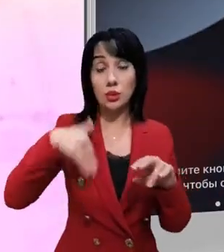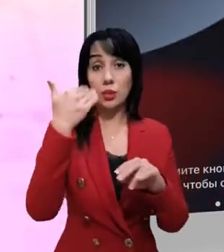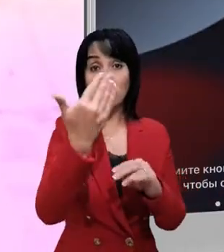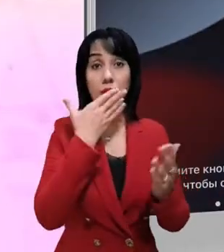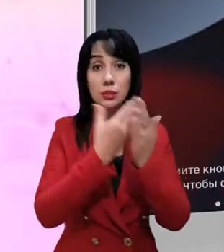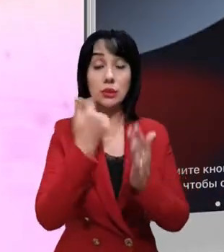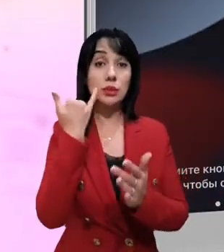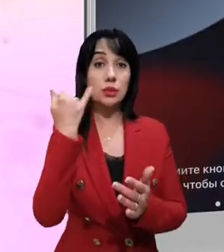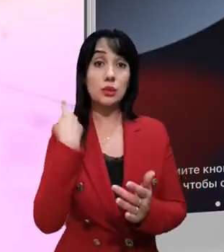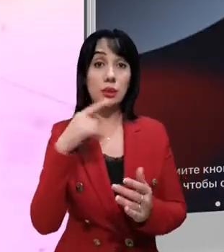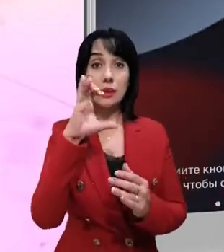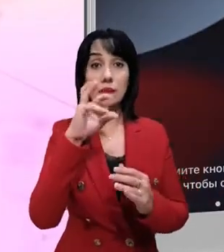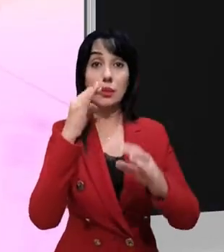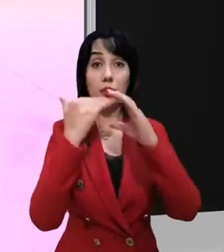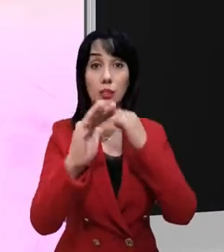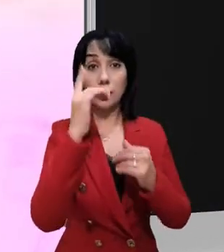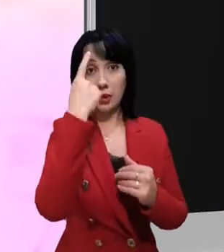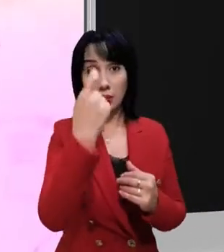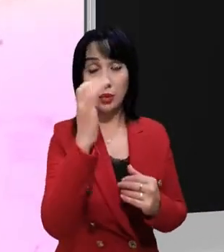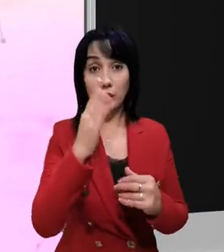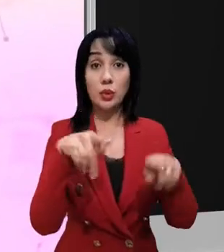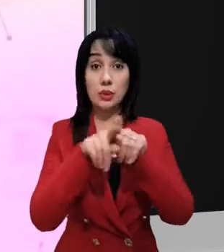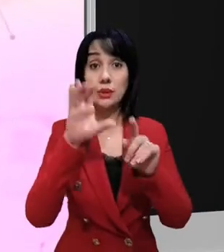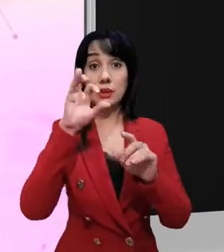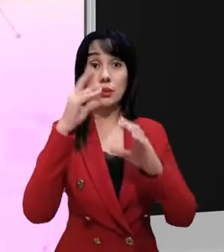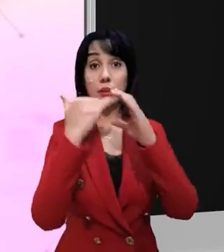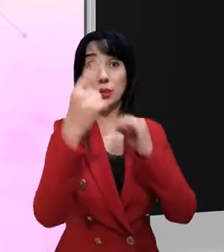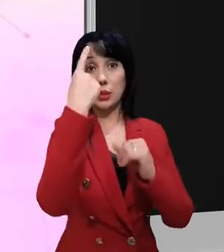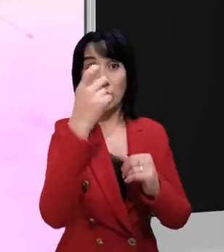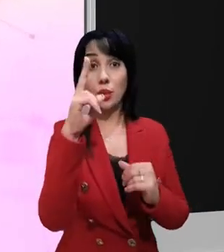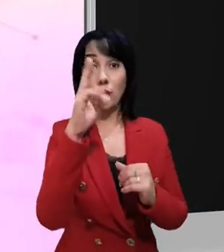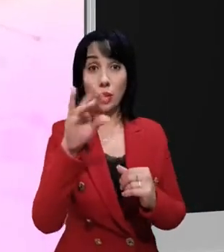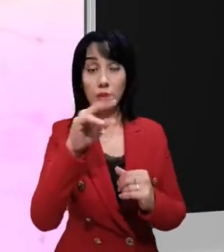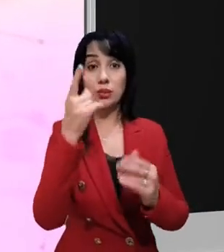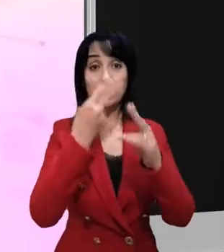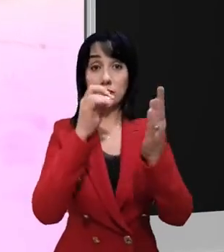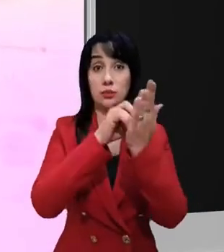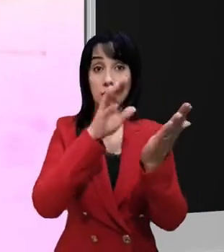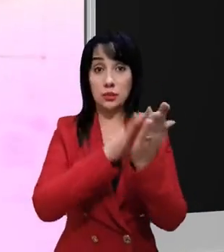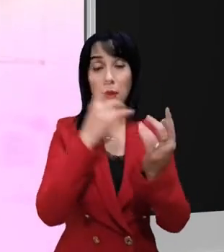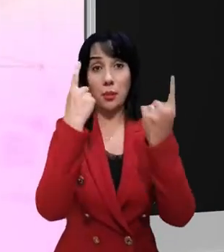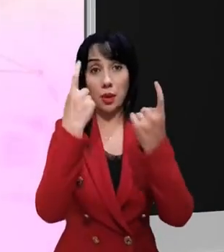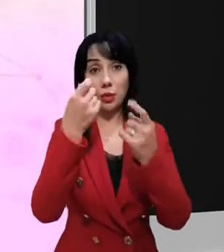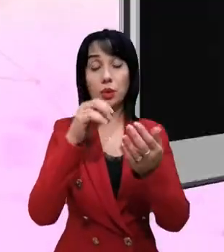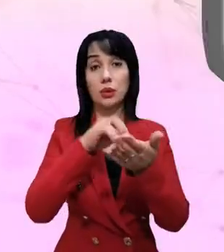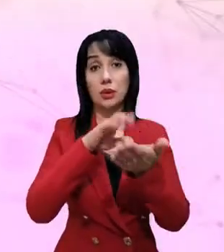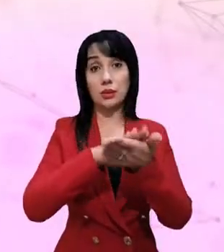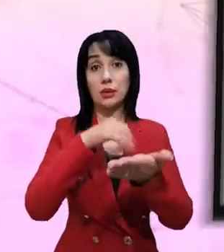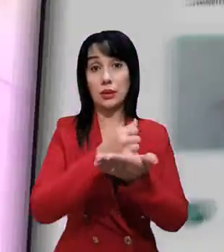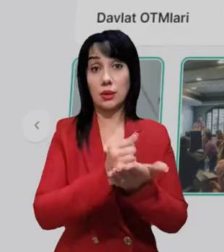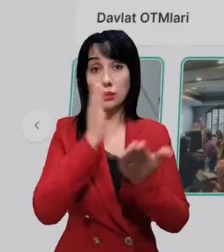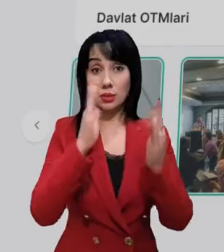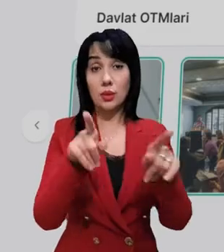so'ng abituriyentning telefon raqamiga SMS xabar yuboriladi. SMS xabardagi kod dasturga kiritilib, ma'lumotlar